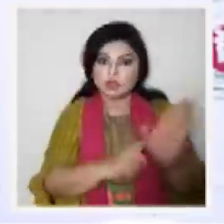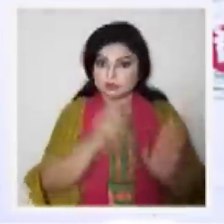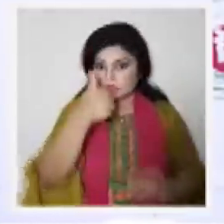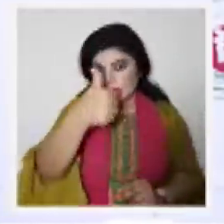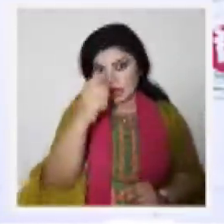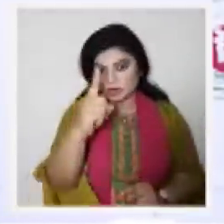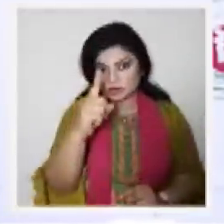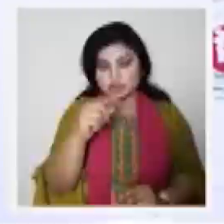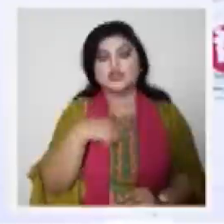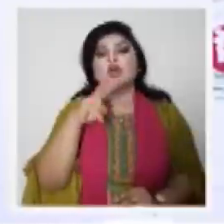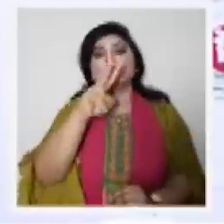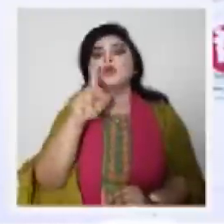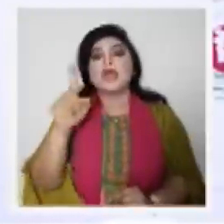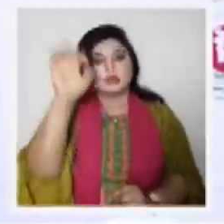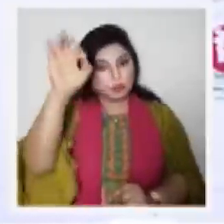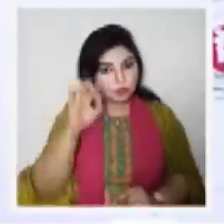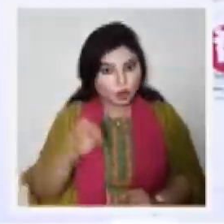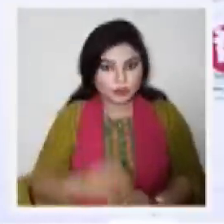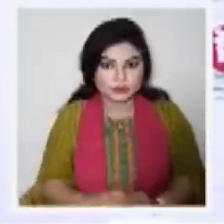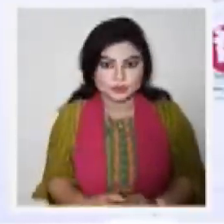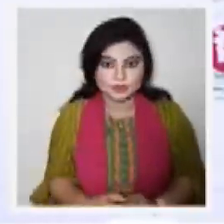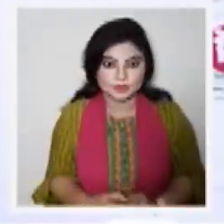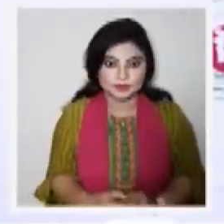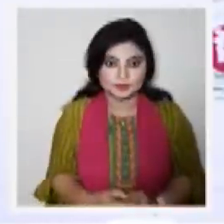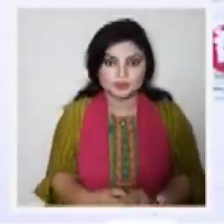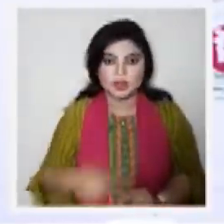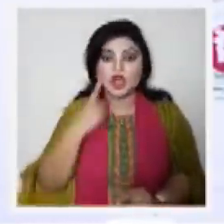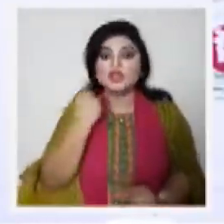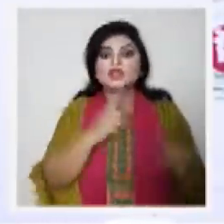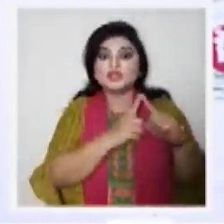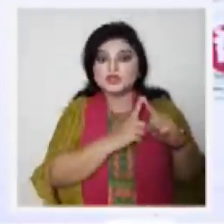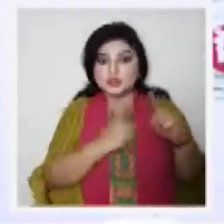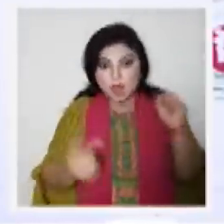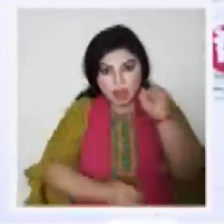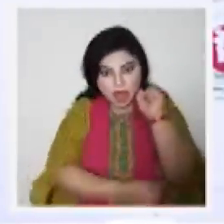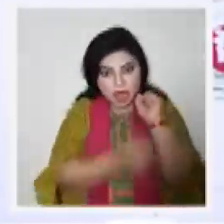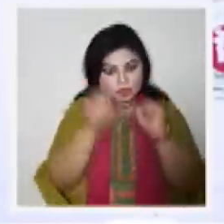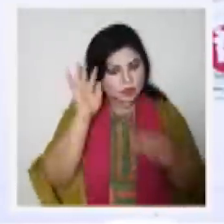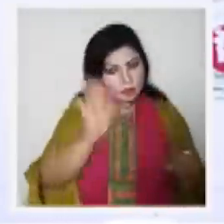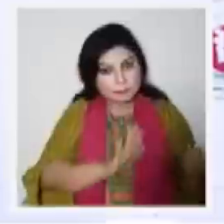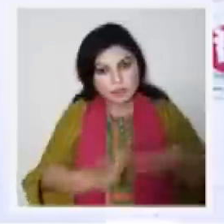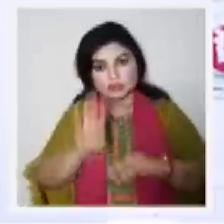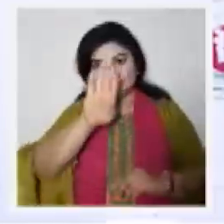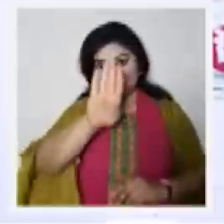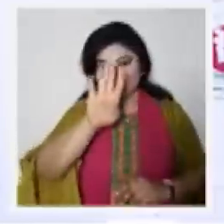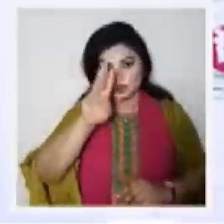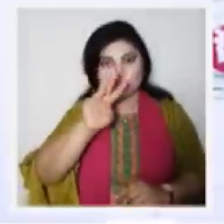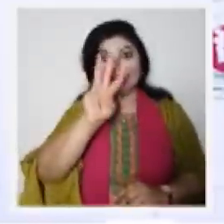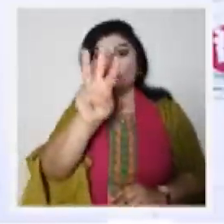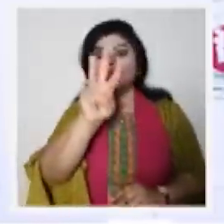4.44%, রংপুর 105 জন, 3.65%, ময়মনসিংহ 61 জন, 2.12%।